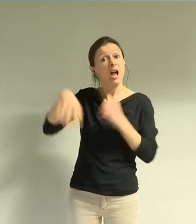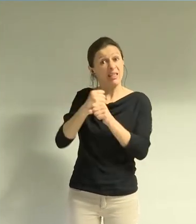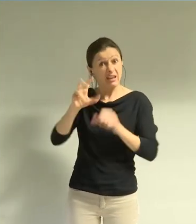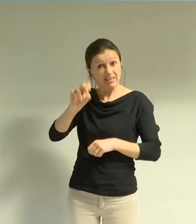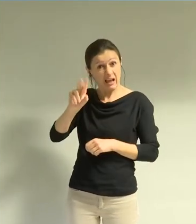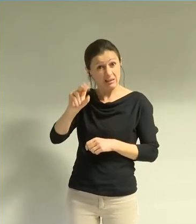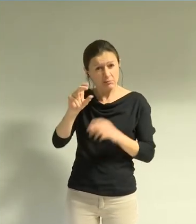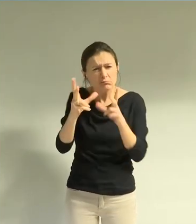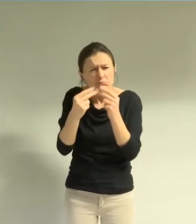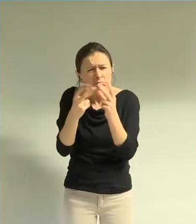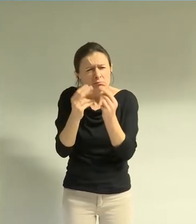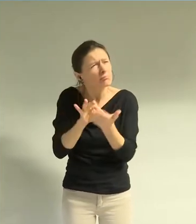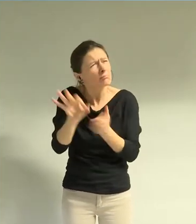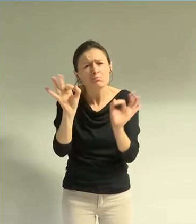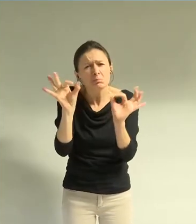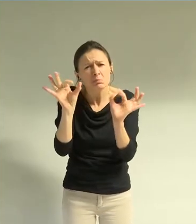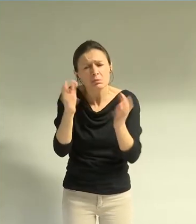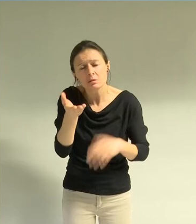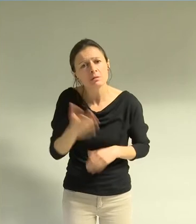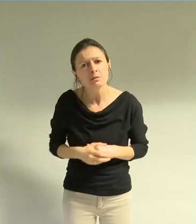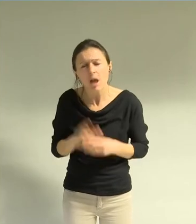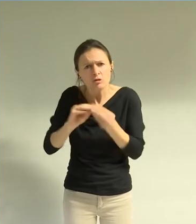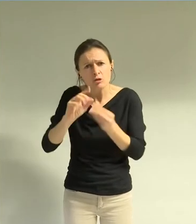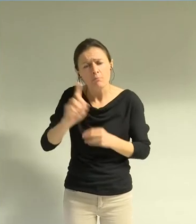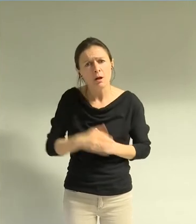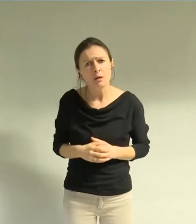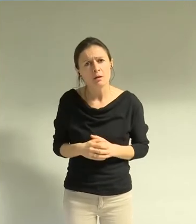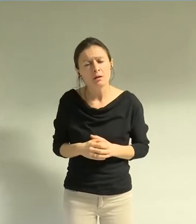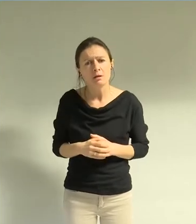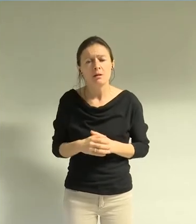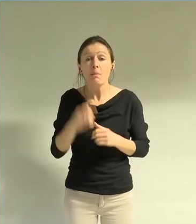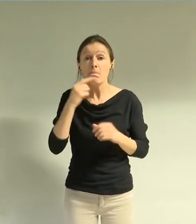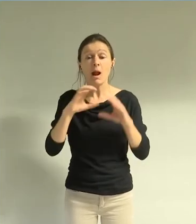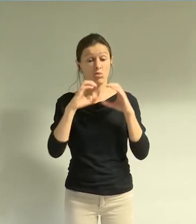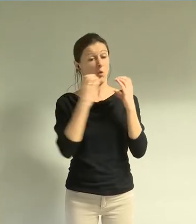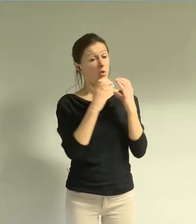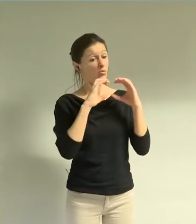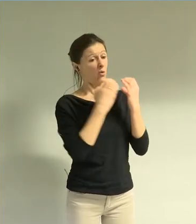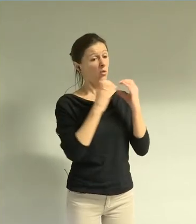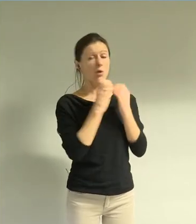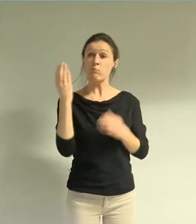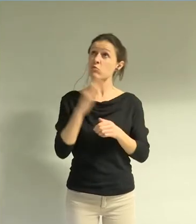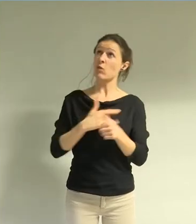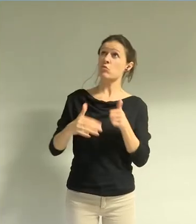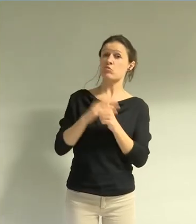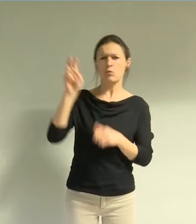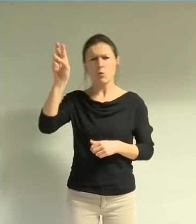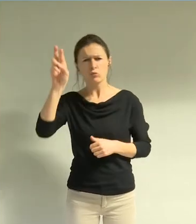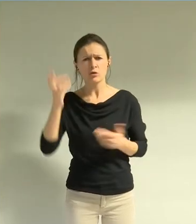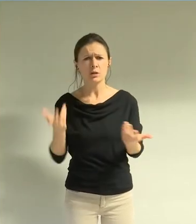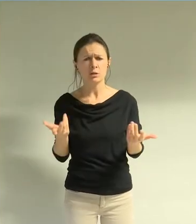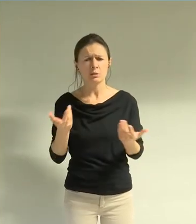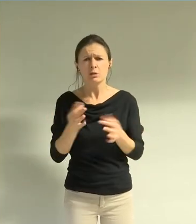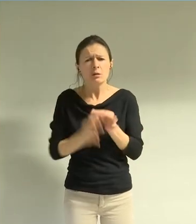sous couvert de donuts au nom des besoins sociaux et au nom de l'écologie vous voulez en fait régir les moyens de